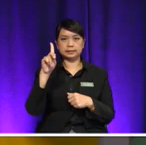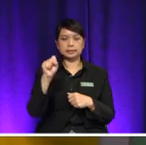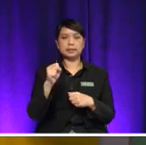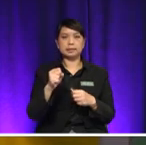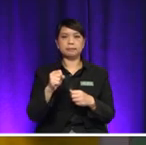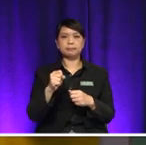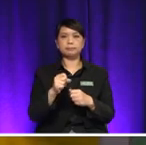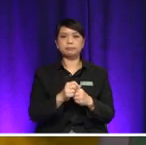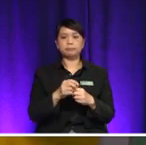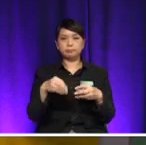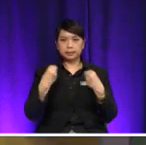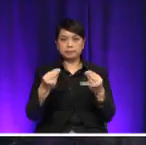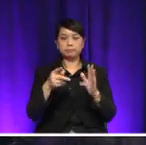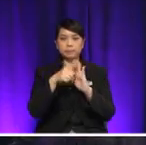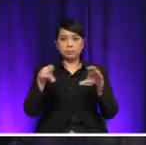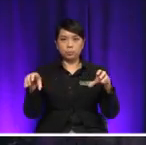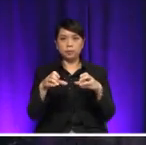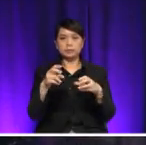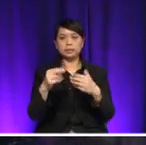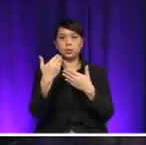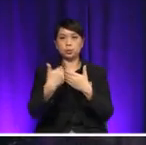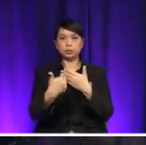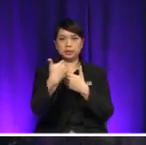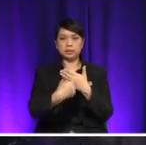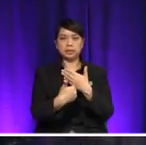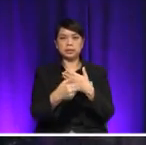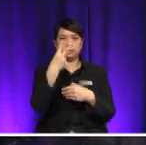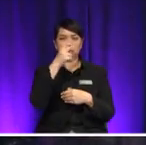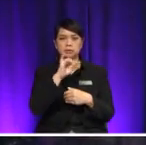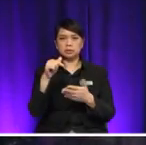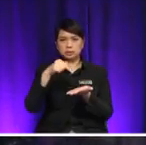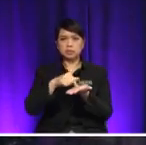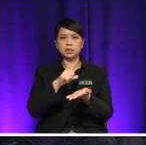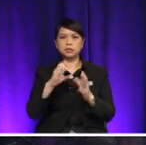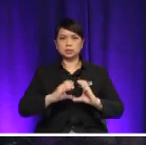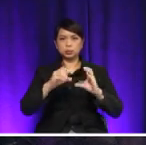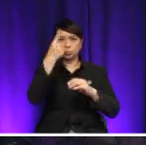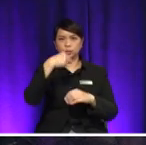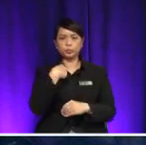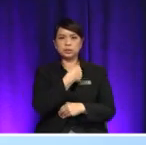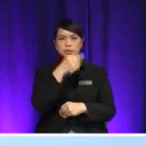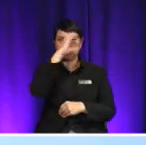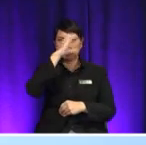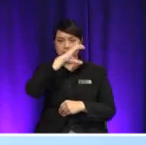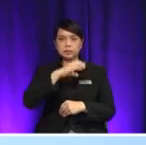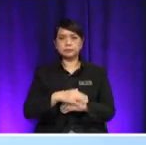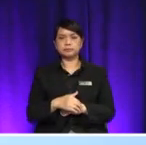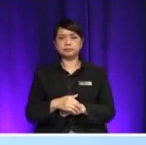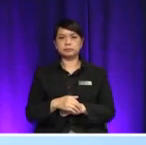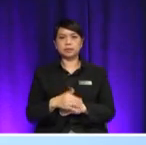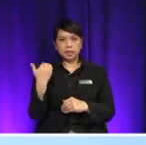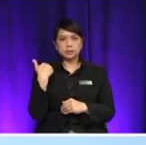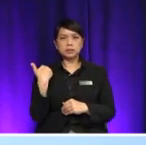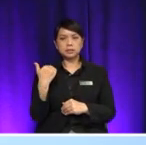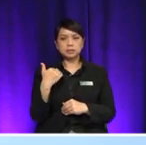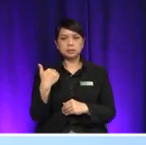Oke Baik sih nampaknya inilah sarunya untuk kita mencari indeks perubahan